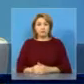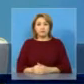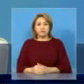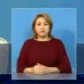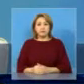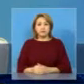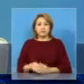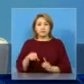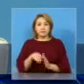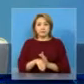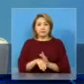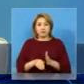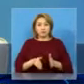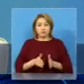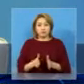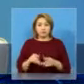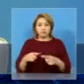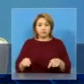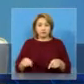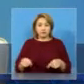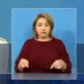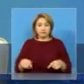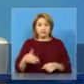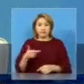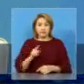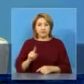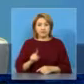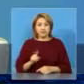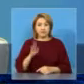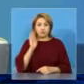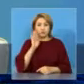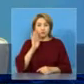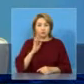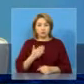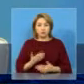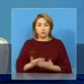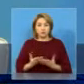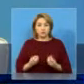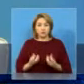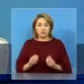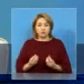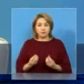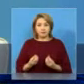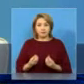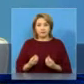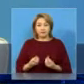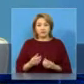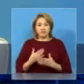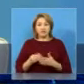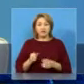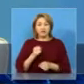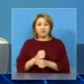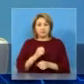үшін, соның ішінде жолдан басқа газ мәселесі, су мәселесі, тағы да инфрақұрылым